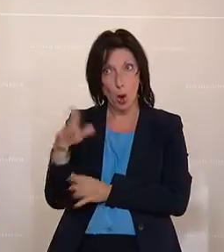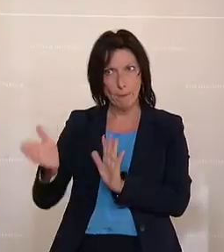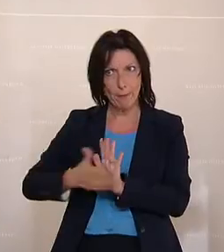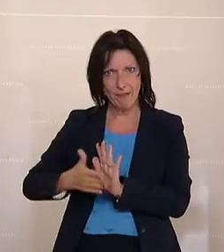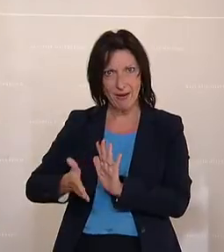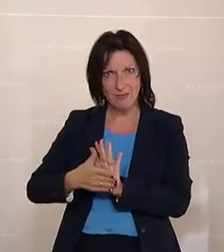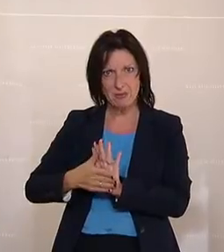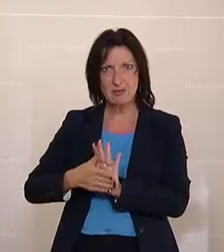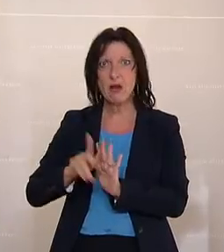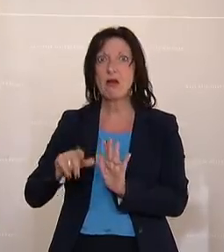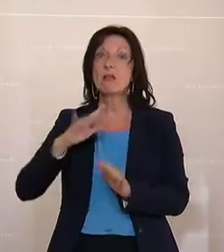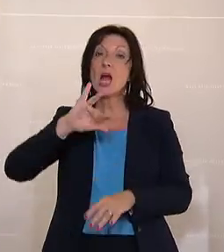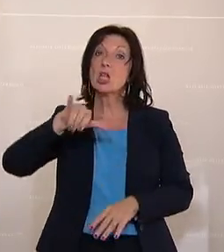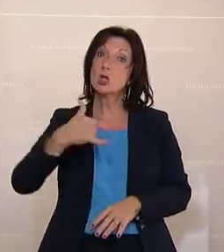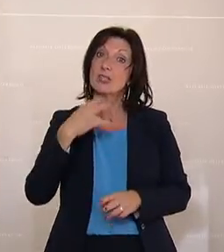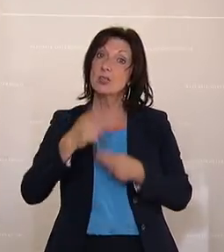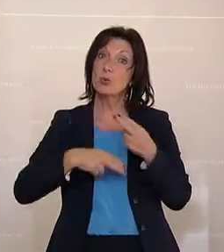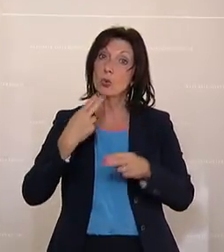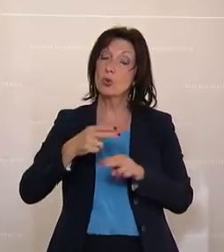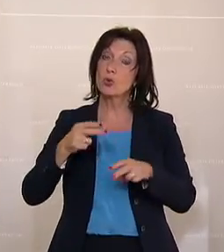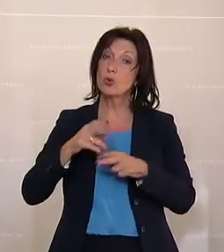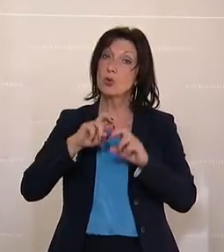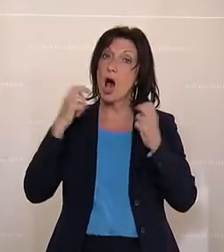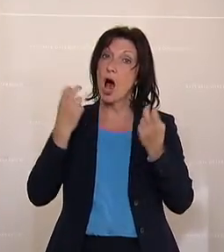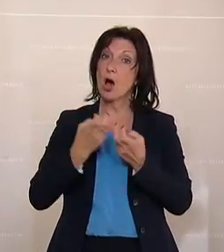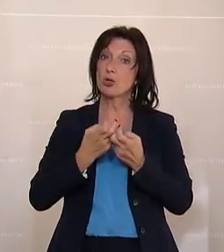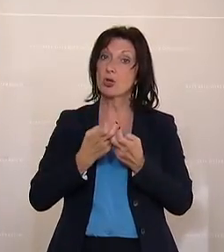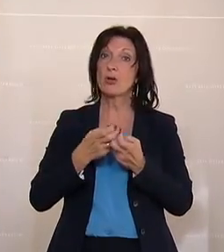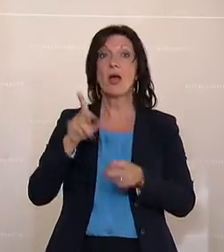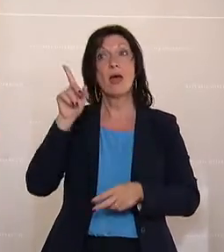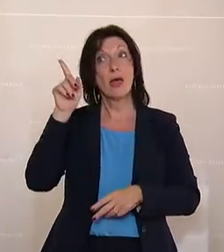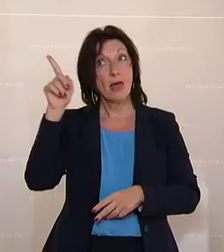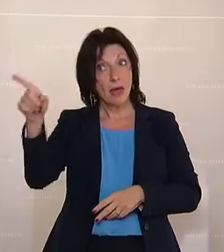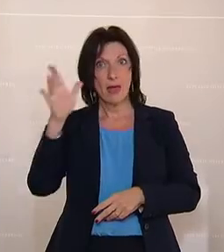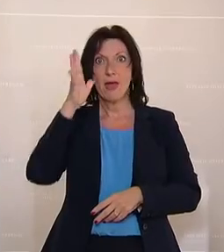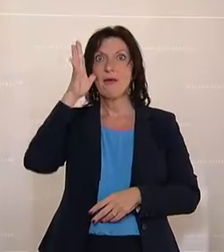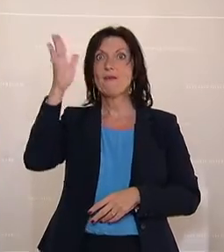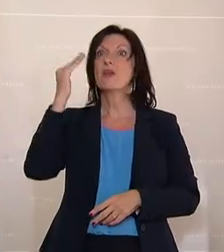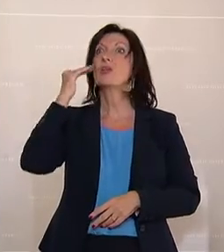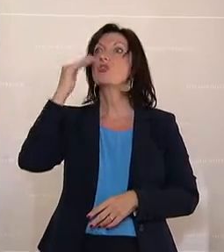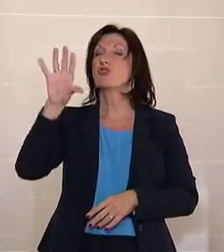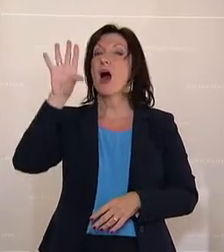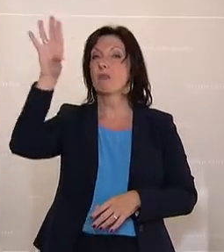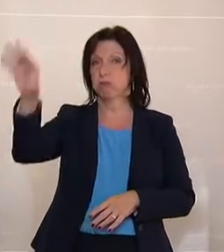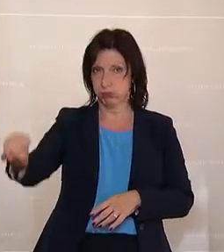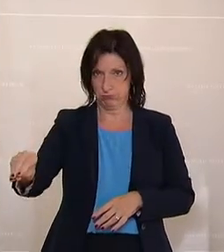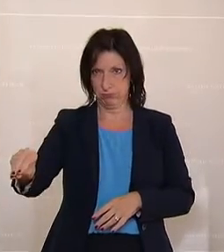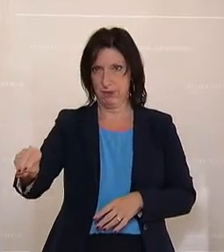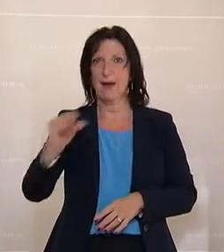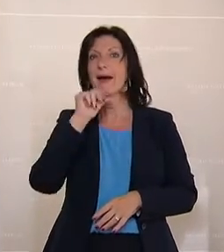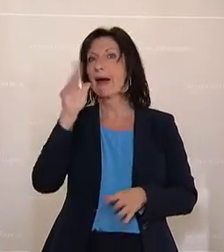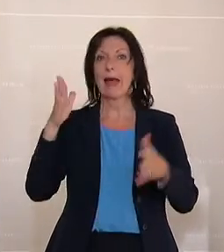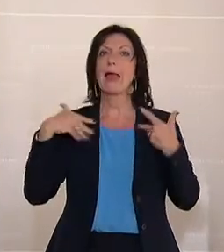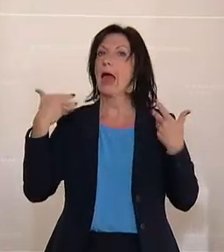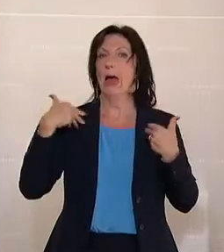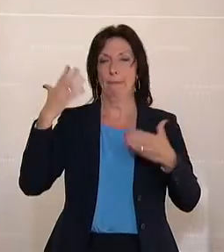Justiz und des Untersuchungsausschusses sein, der ein biblisches Happy End verändern wird. Ein Bibelzitat zum Schluss